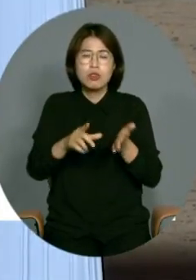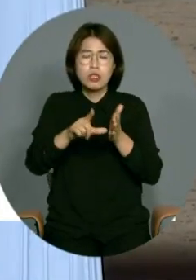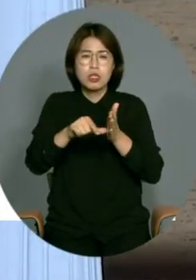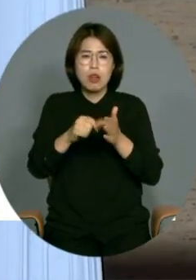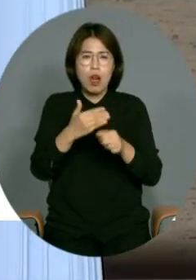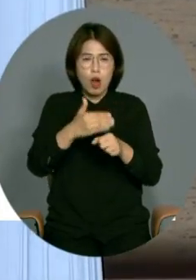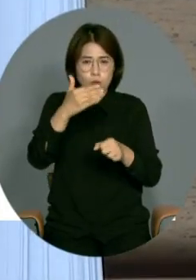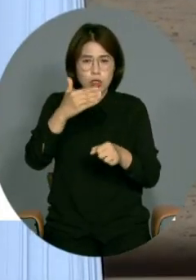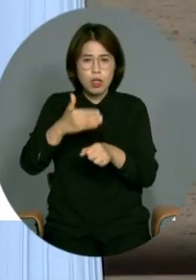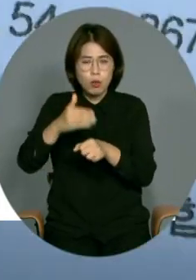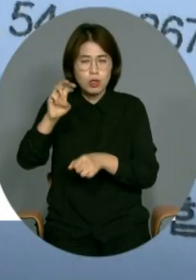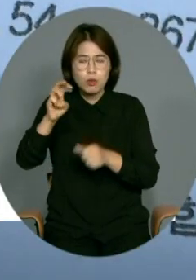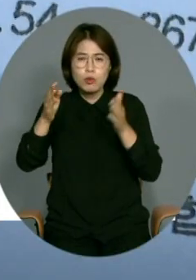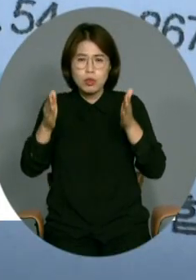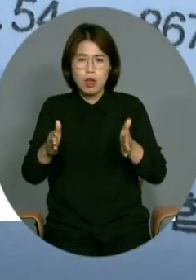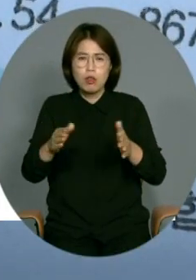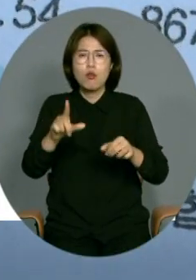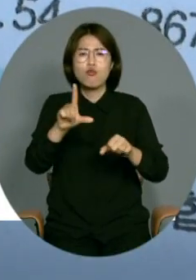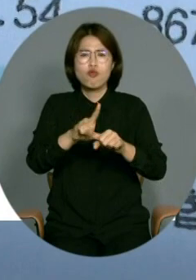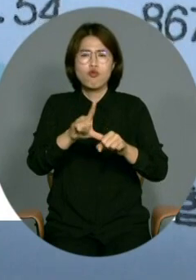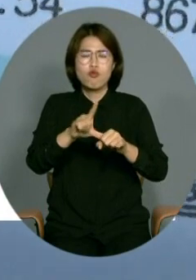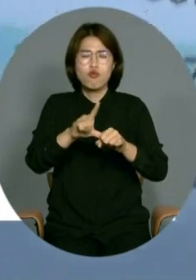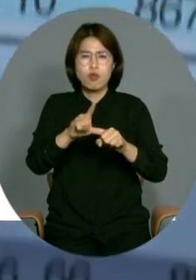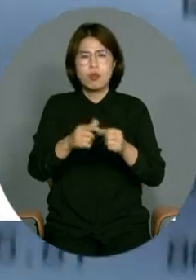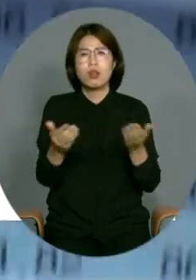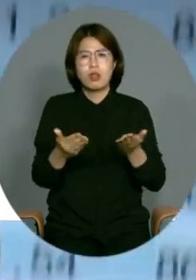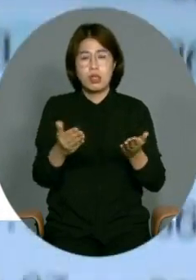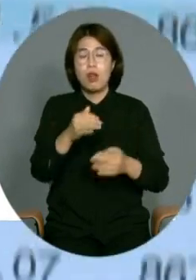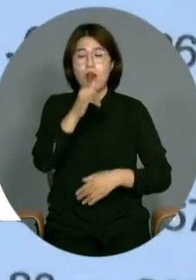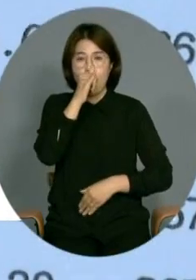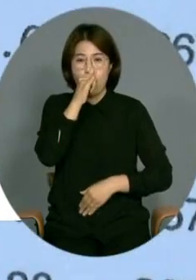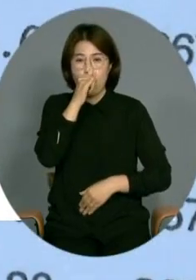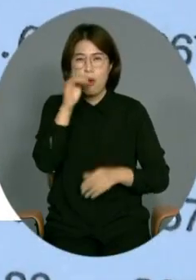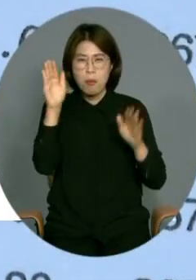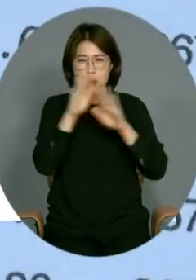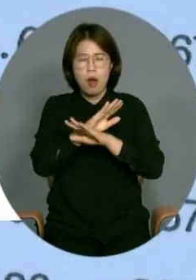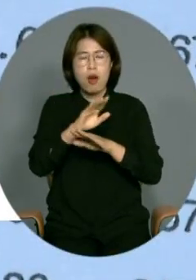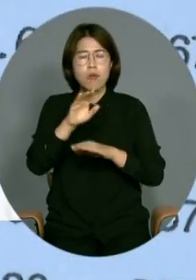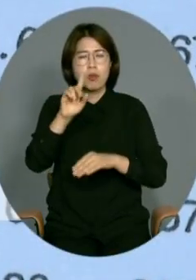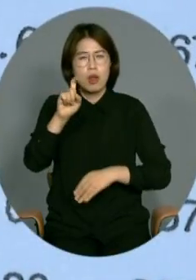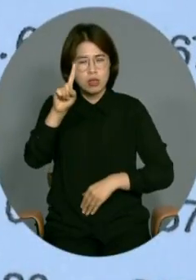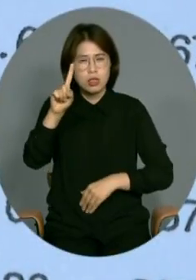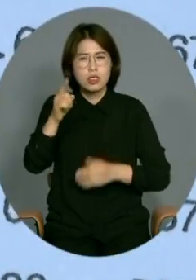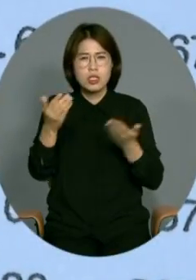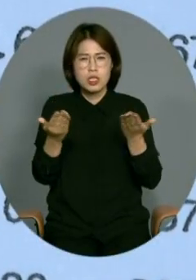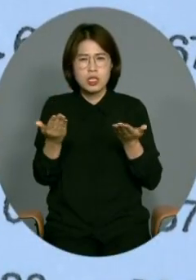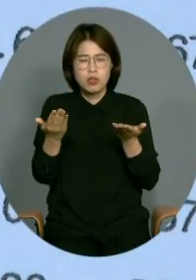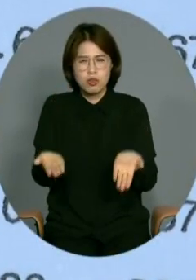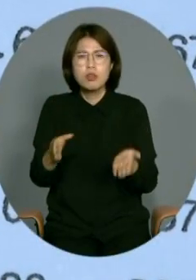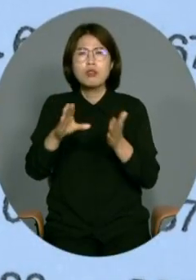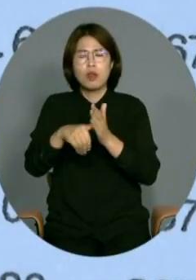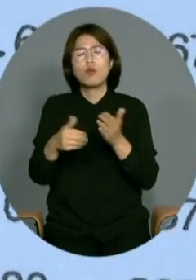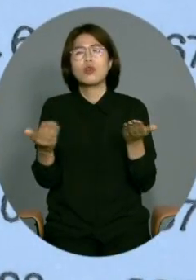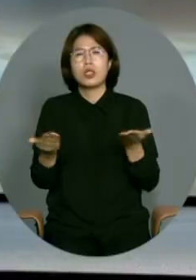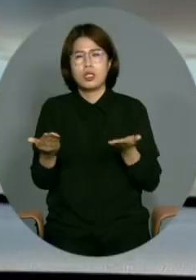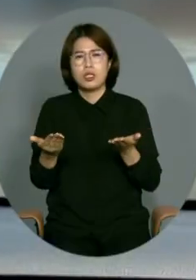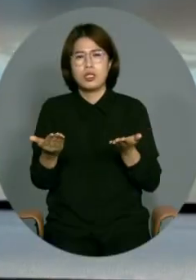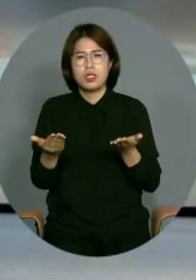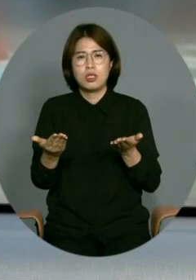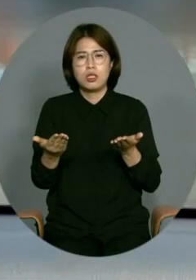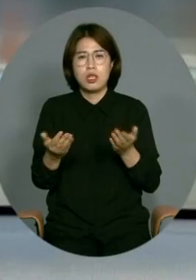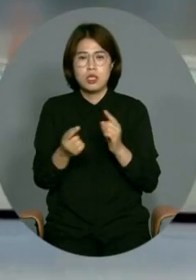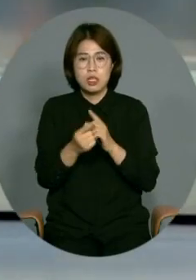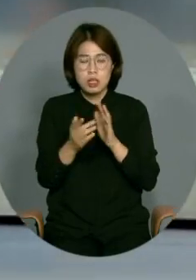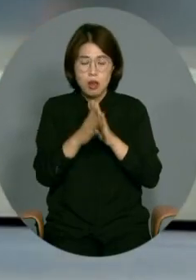9시 30분 사이에도 LP가스 차량에 충전을 해야 했고 밤 11시 휴게 시간에도 일했습니다. 실제 취재진이